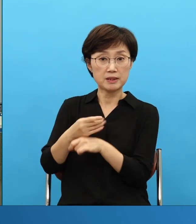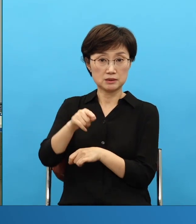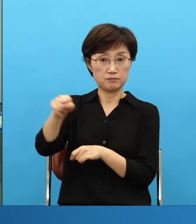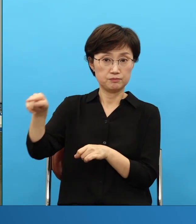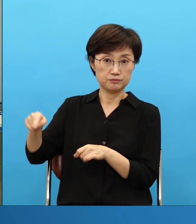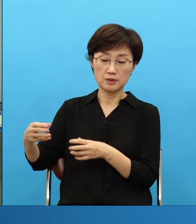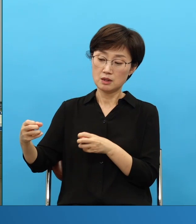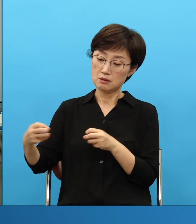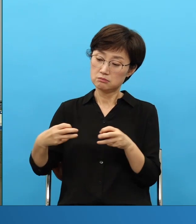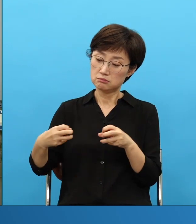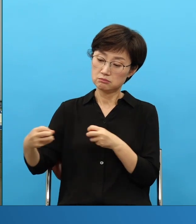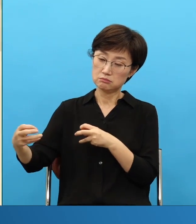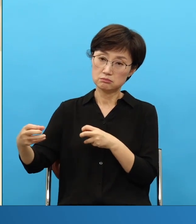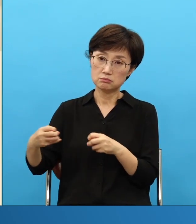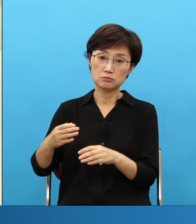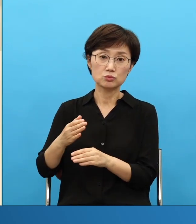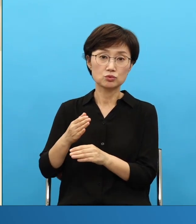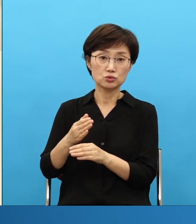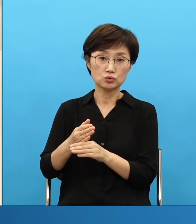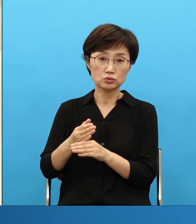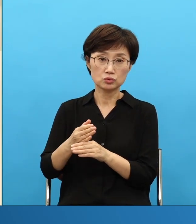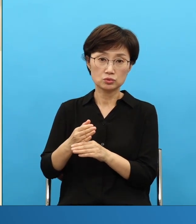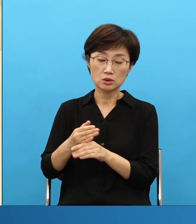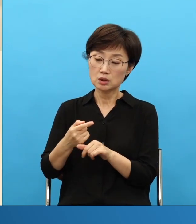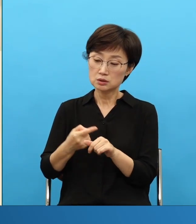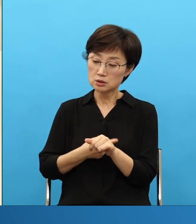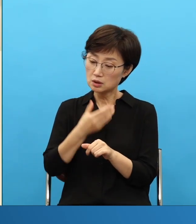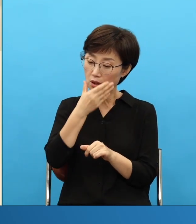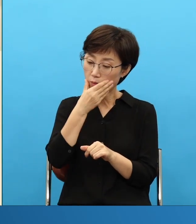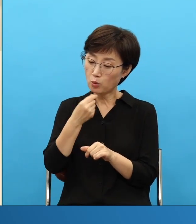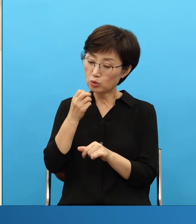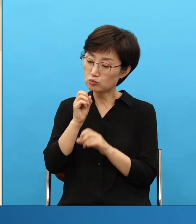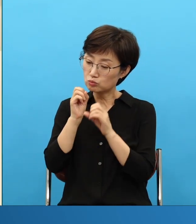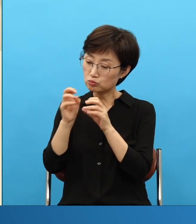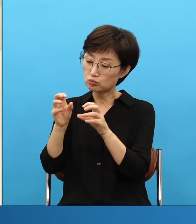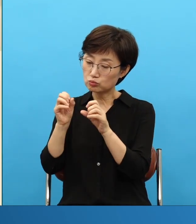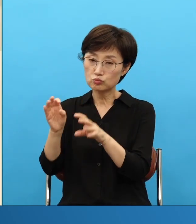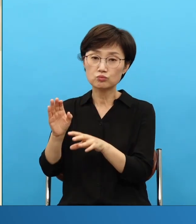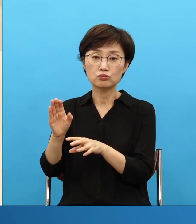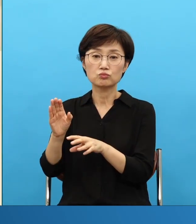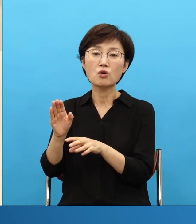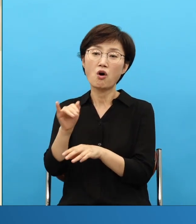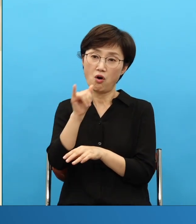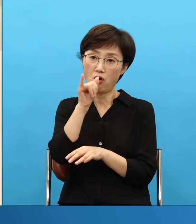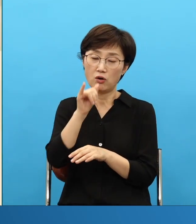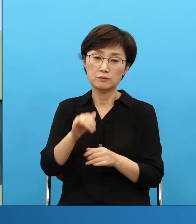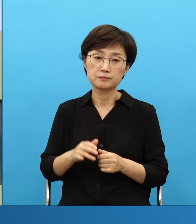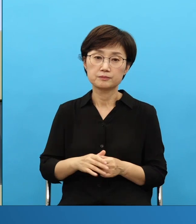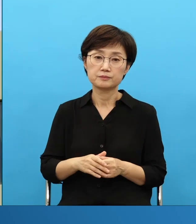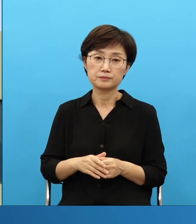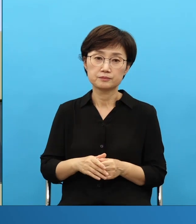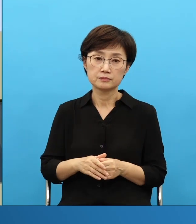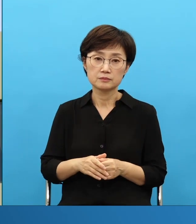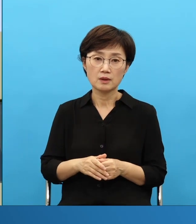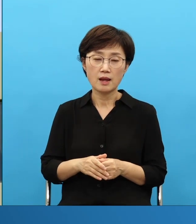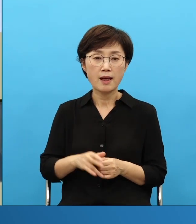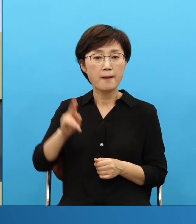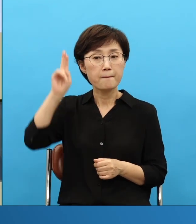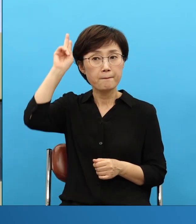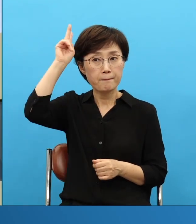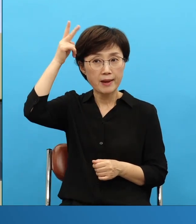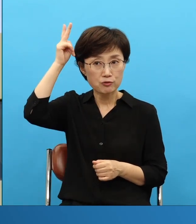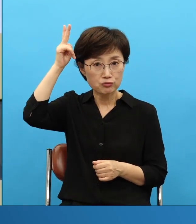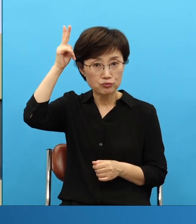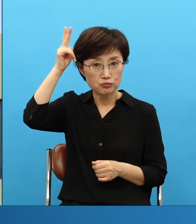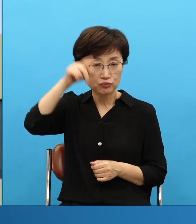포스닥들하고 대화 가운데 복음을 또 자연스럽게 전하는 계기들이 있었습니다. 페루에서 온